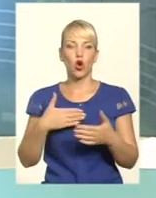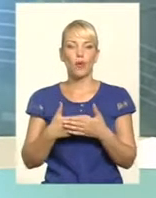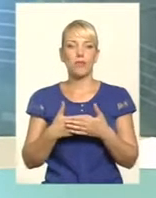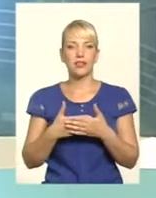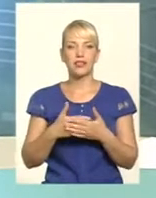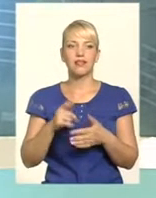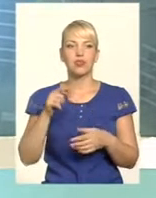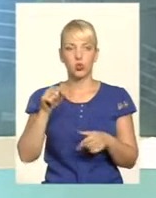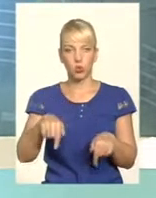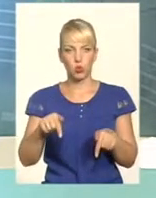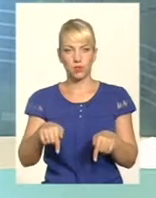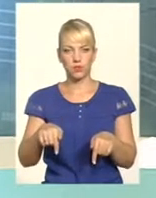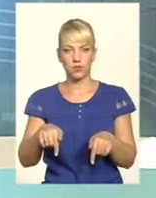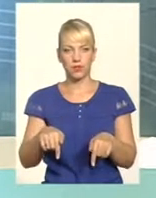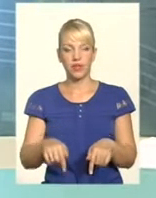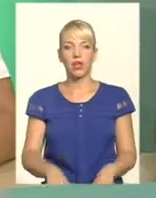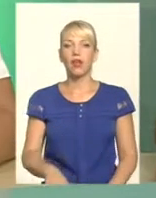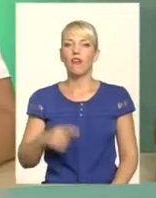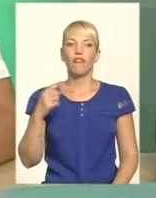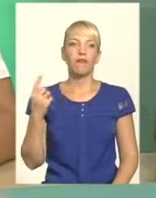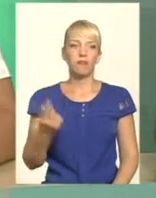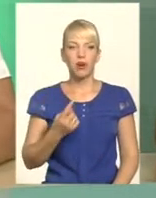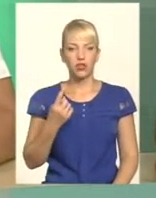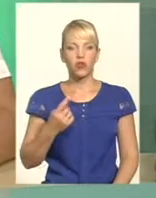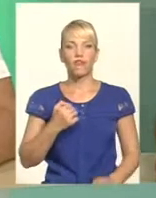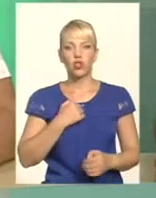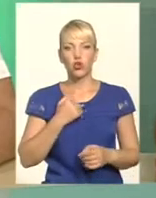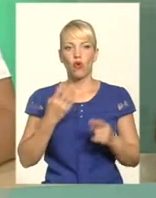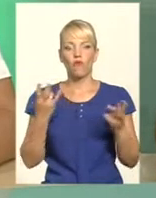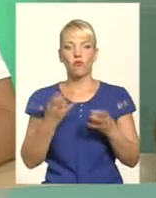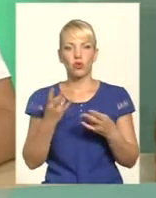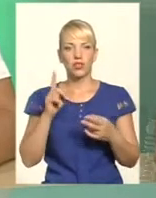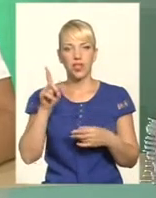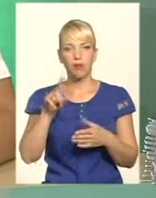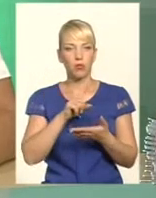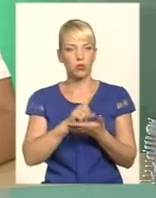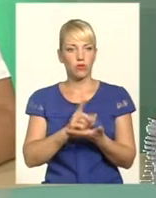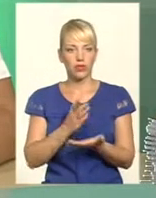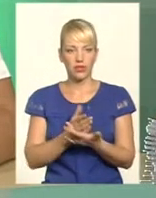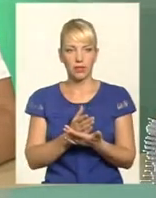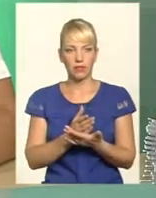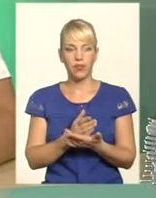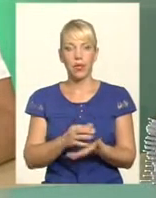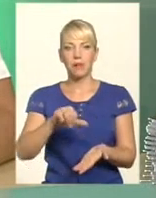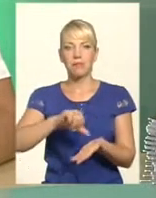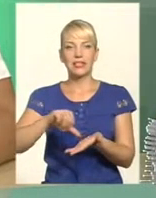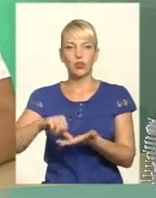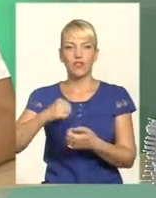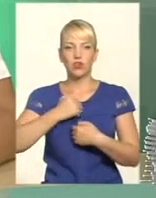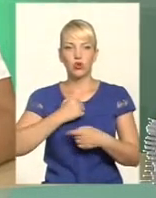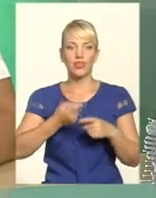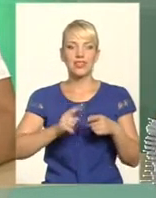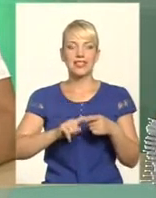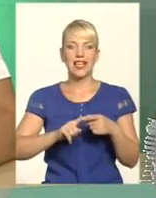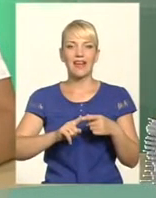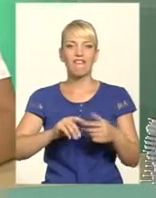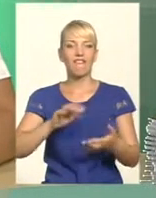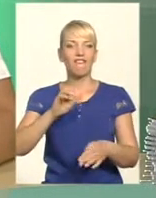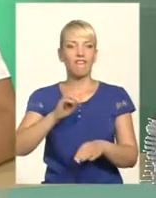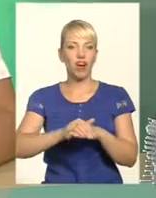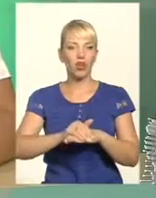тут? Ну, перше за все, потреба військових там обов'язково є, тому що присутність військових – це є фактор стримування. Це